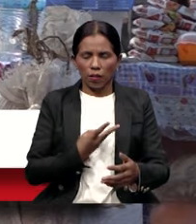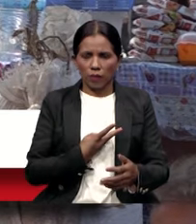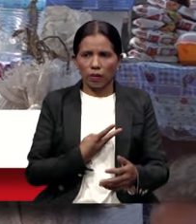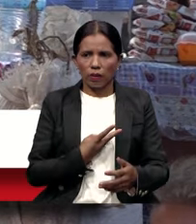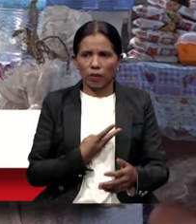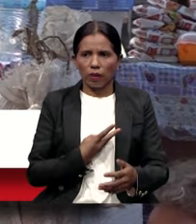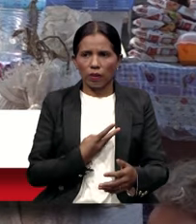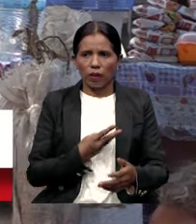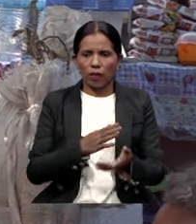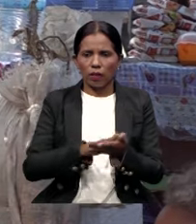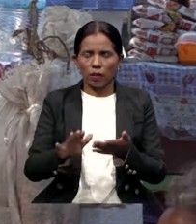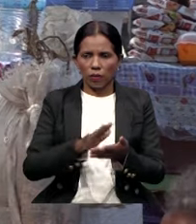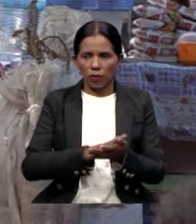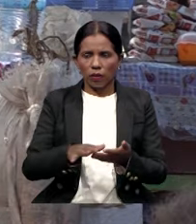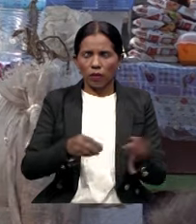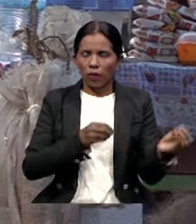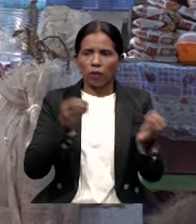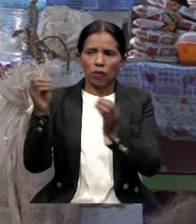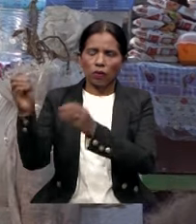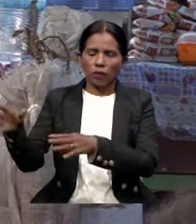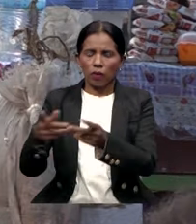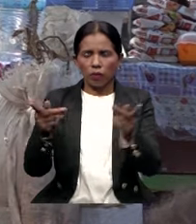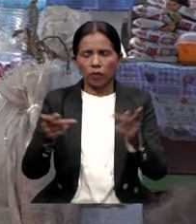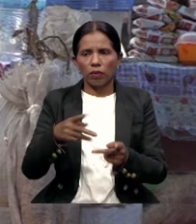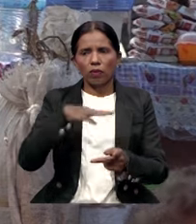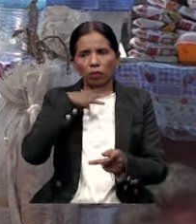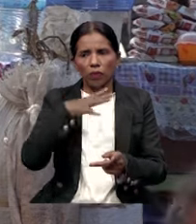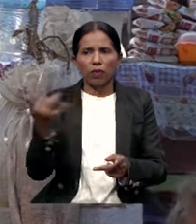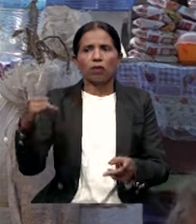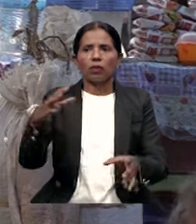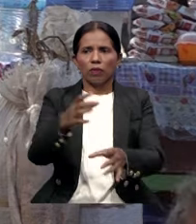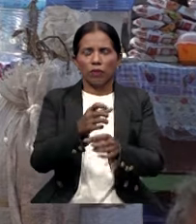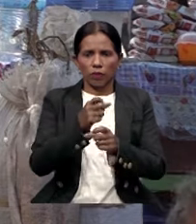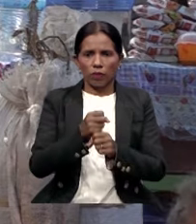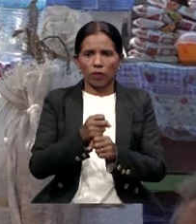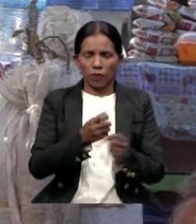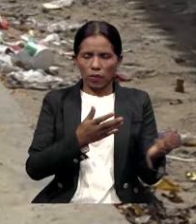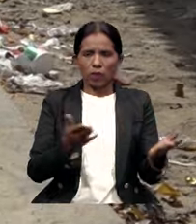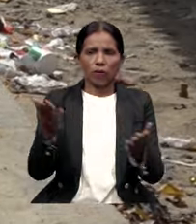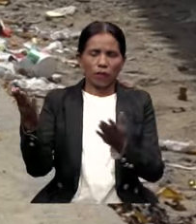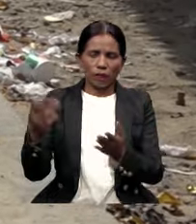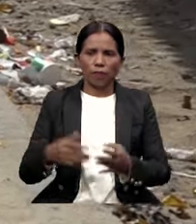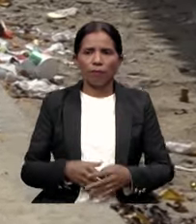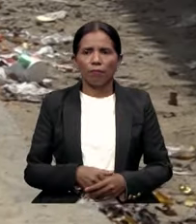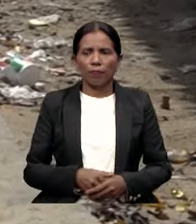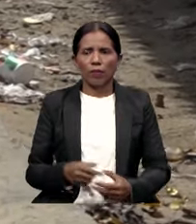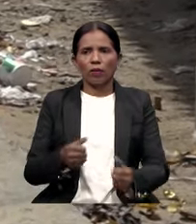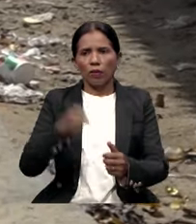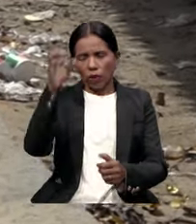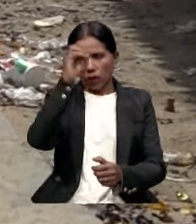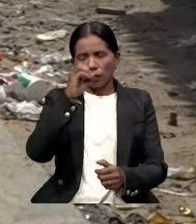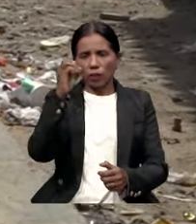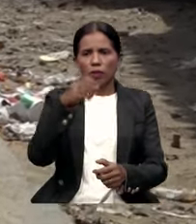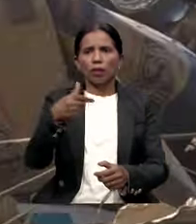bela rasa saitia be belur ba tau ya be sampah buat mak sira mai tulah saitia. Di observasi jamenia